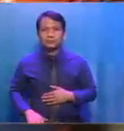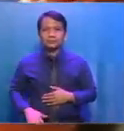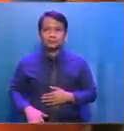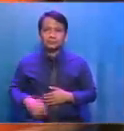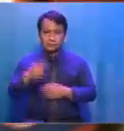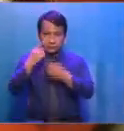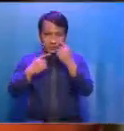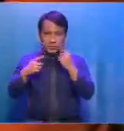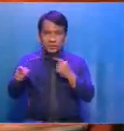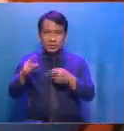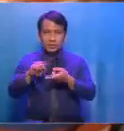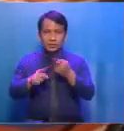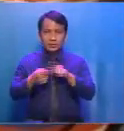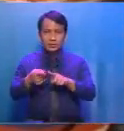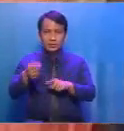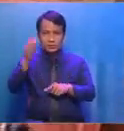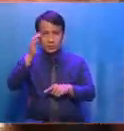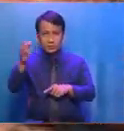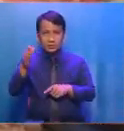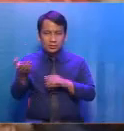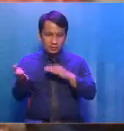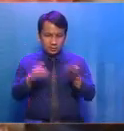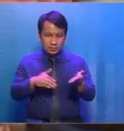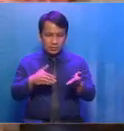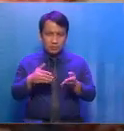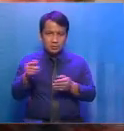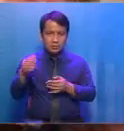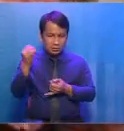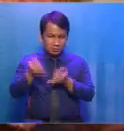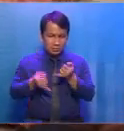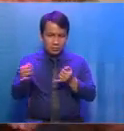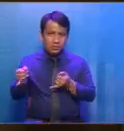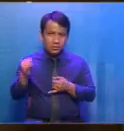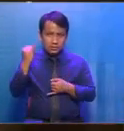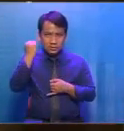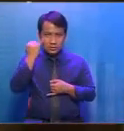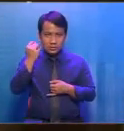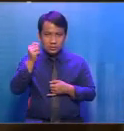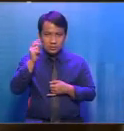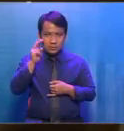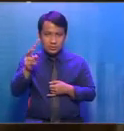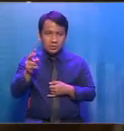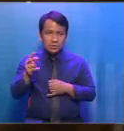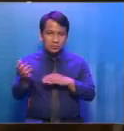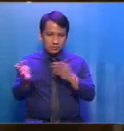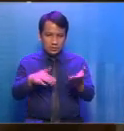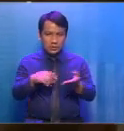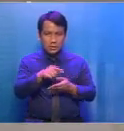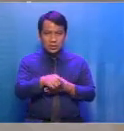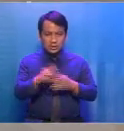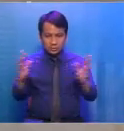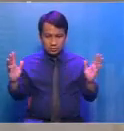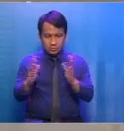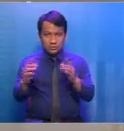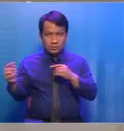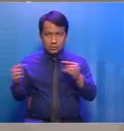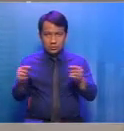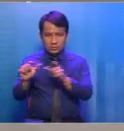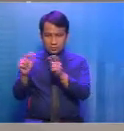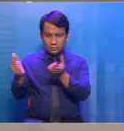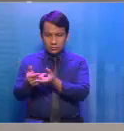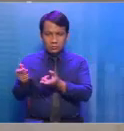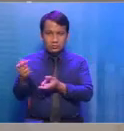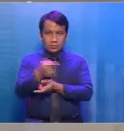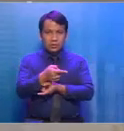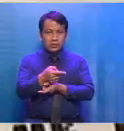Napaiyak na lang ang magkakapatid na Kulyamat sa pagkamatay ng kanilang bunso na si Javelin. Napatay si Javelin nang makainkwentro umano ng kanyang grupo ang